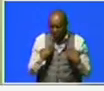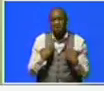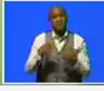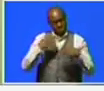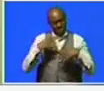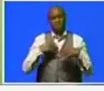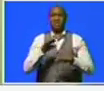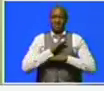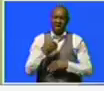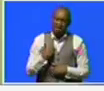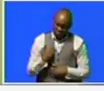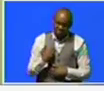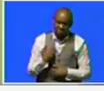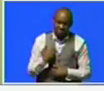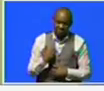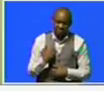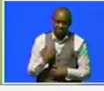people, we have the